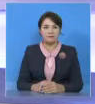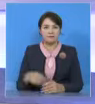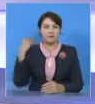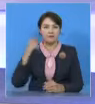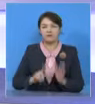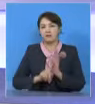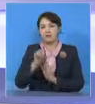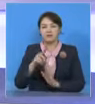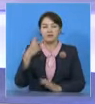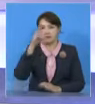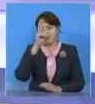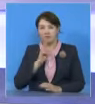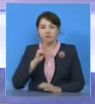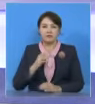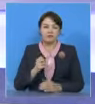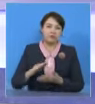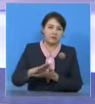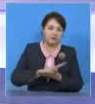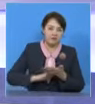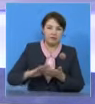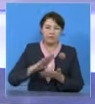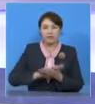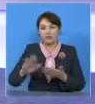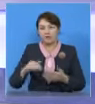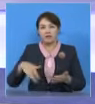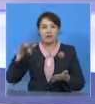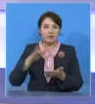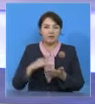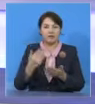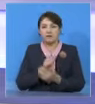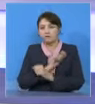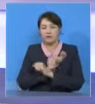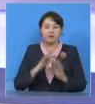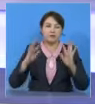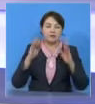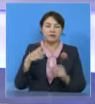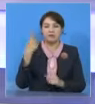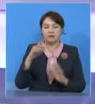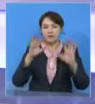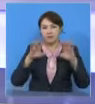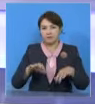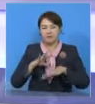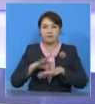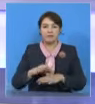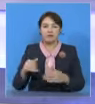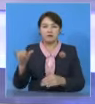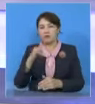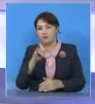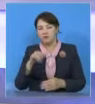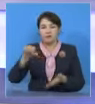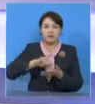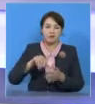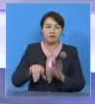В Актобе стартовал двухмесячник по санитарной очистке и благоустройству города. Так, в минувшие выходные в парке первого президента прошел массовый субботник с